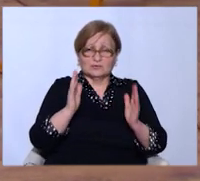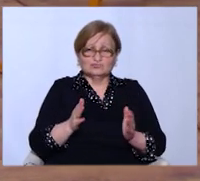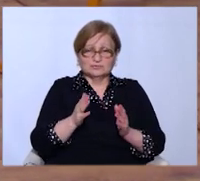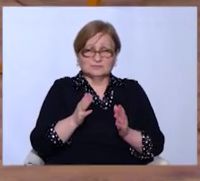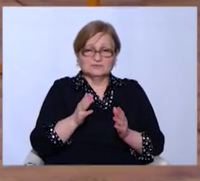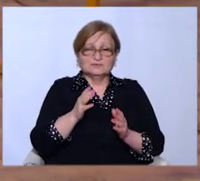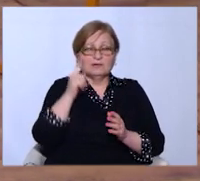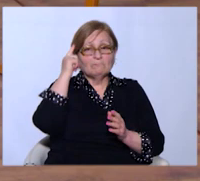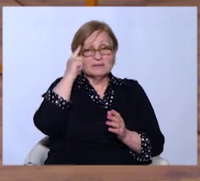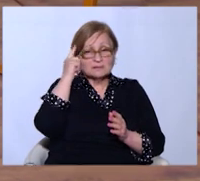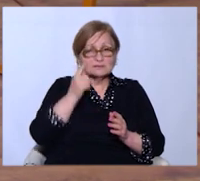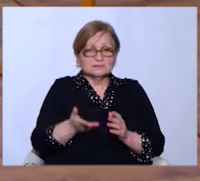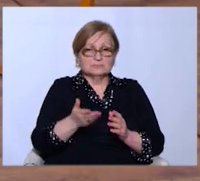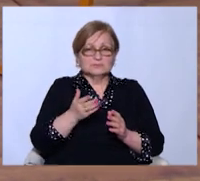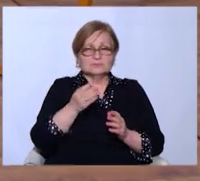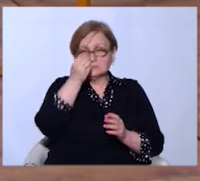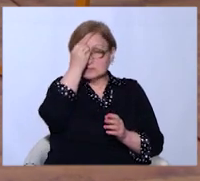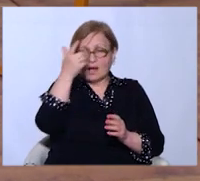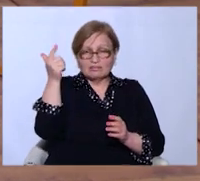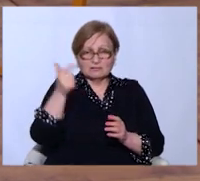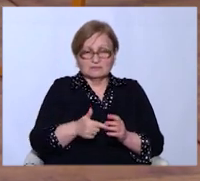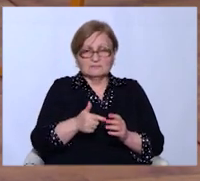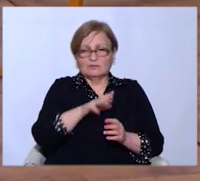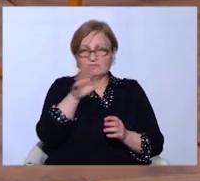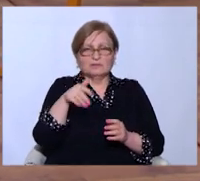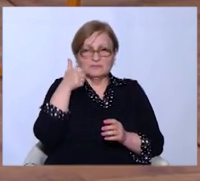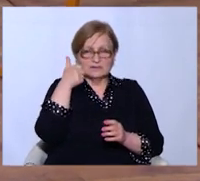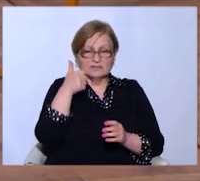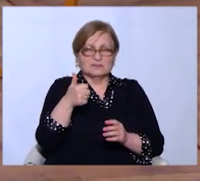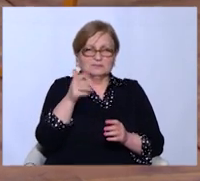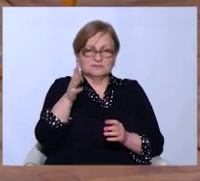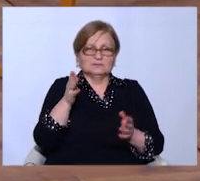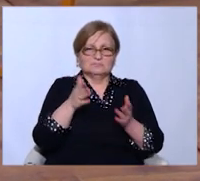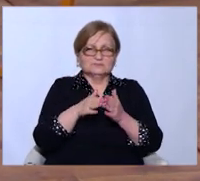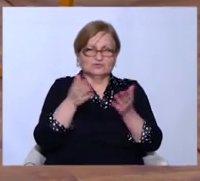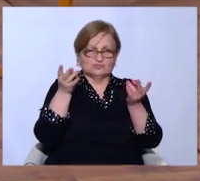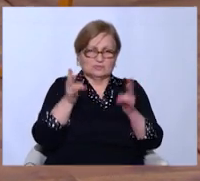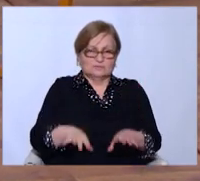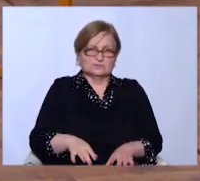სწორედ ფიქრისთვის, სწორედ განათლებისთვის. ყველაფერი კარგად იქნება. დავრჩეთ სახლში.